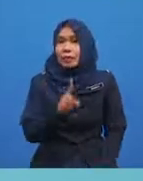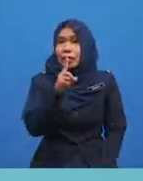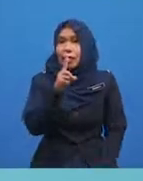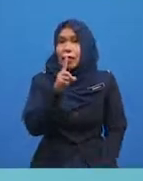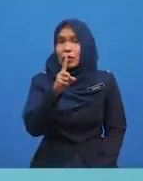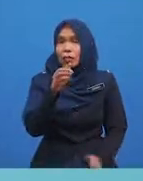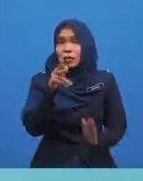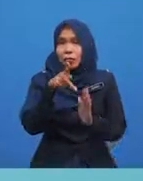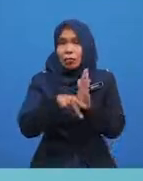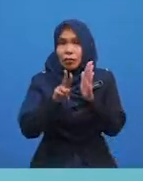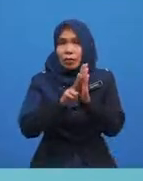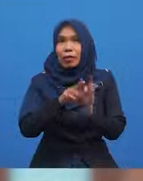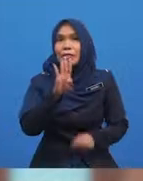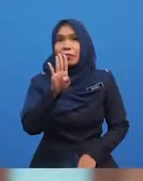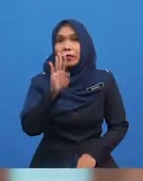1/4.